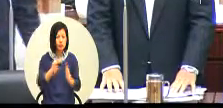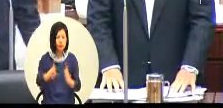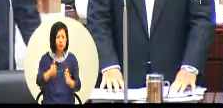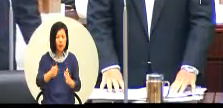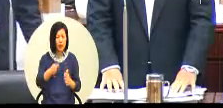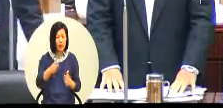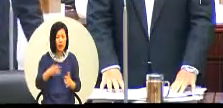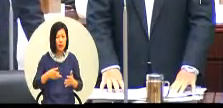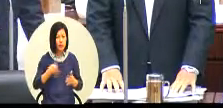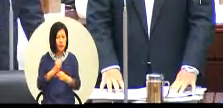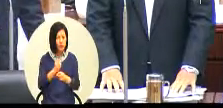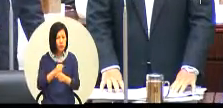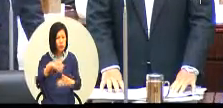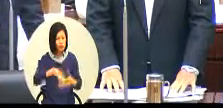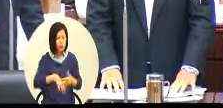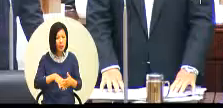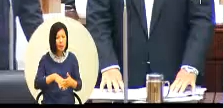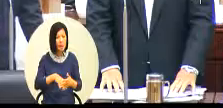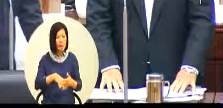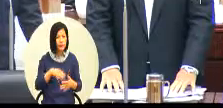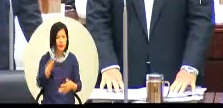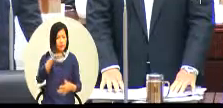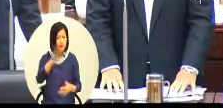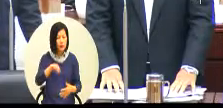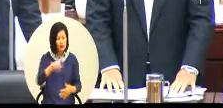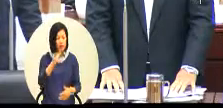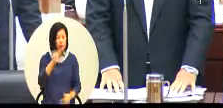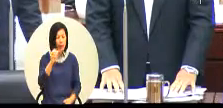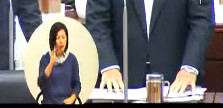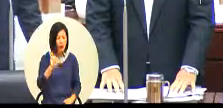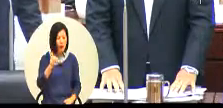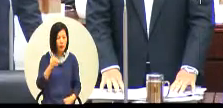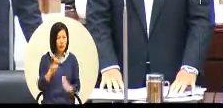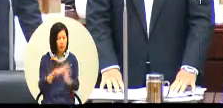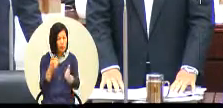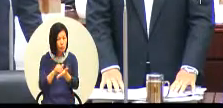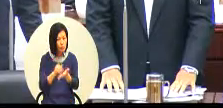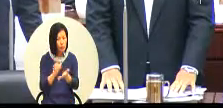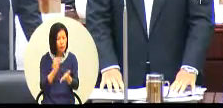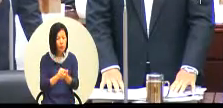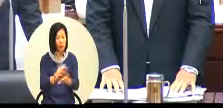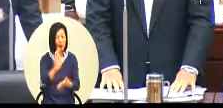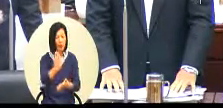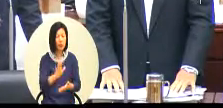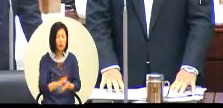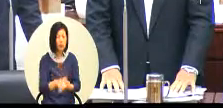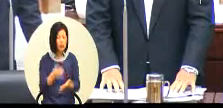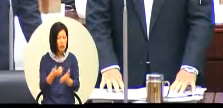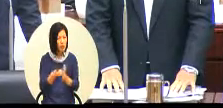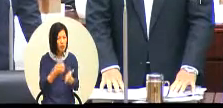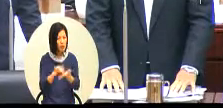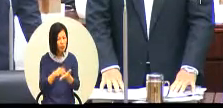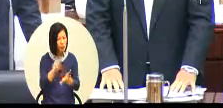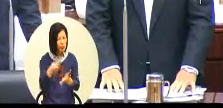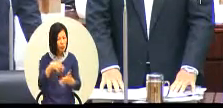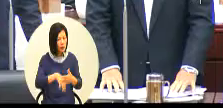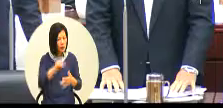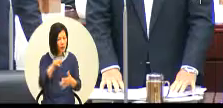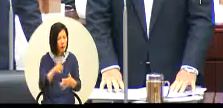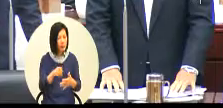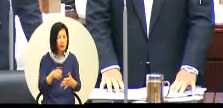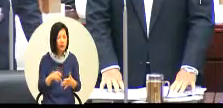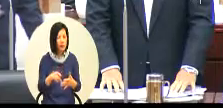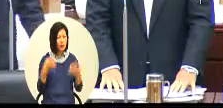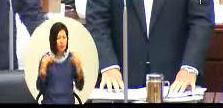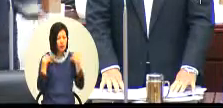你的业务里面也有4500万的预算，尤其在这个预算当中你也扮了很重要的角色，